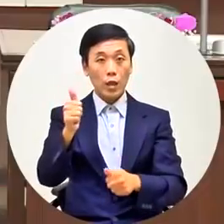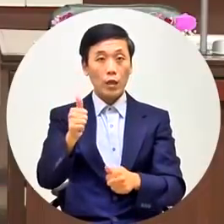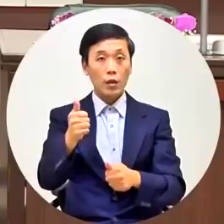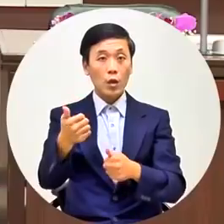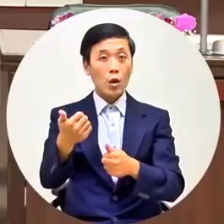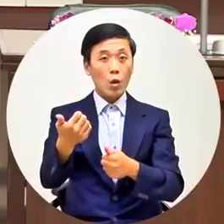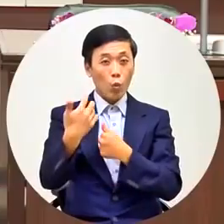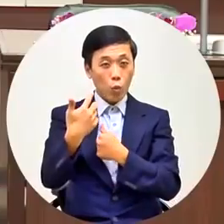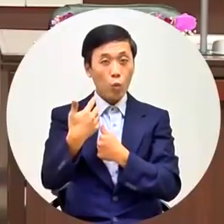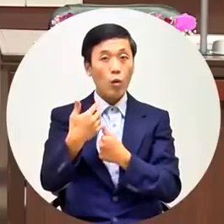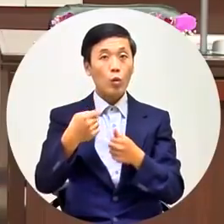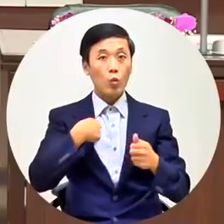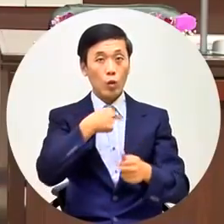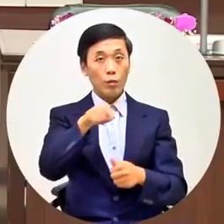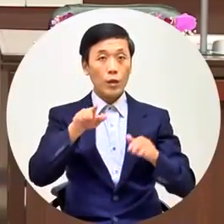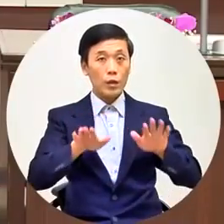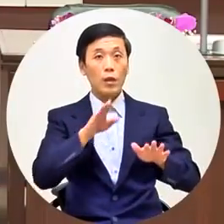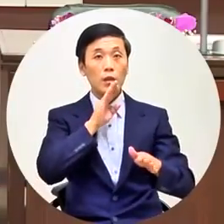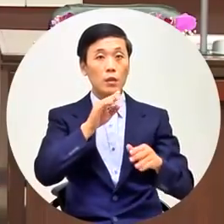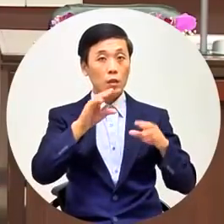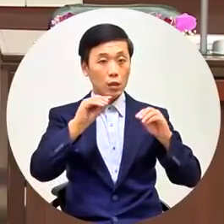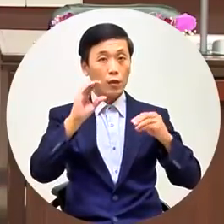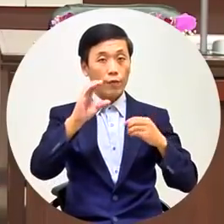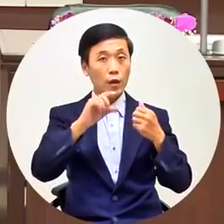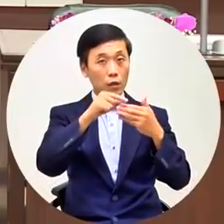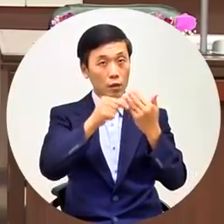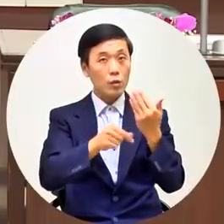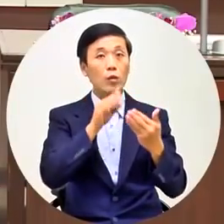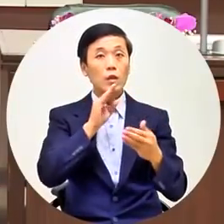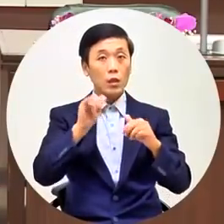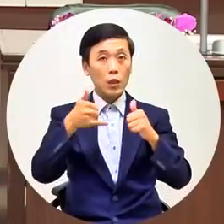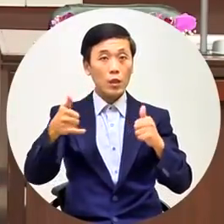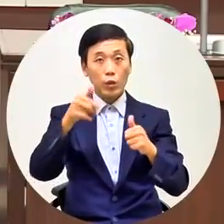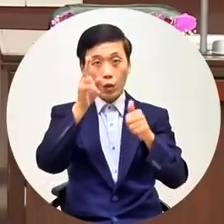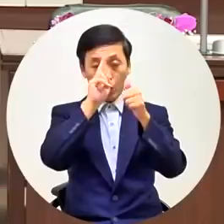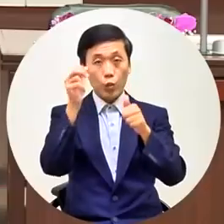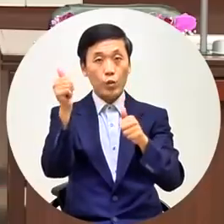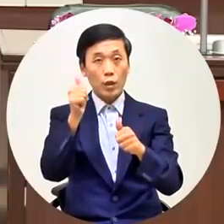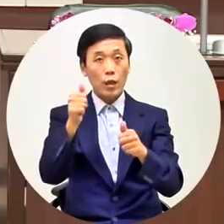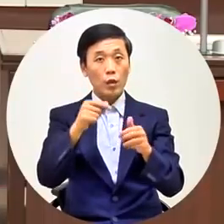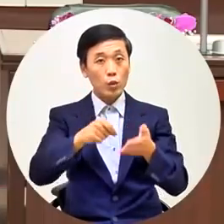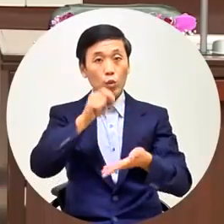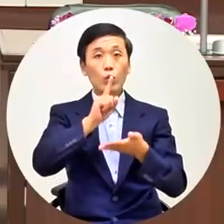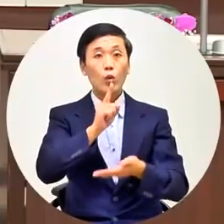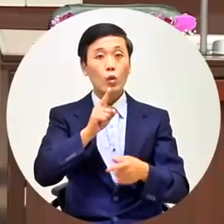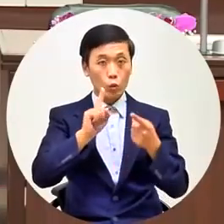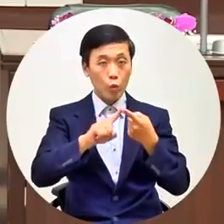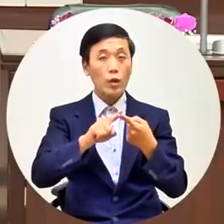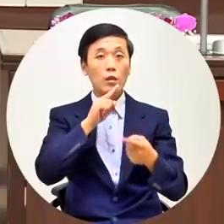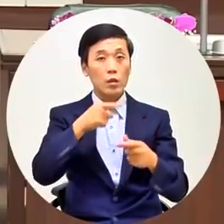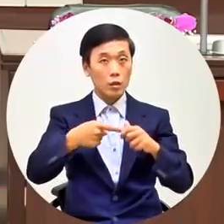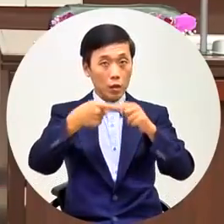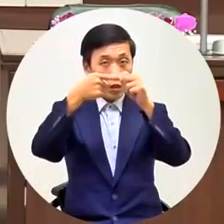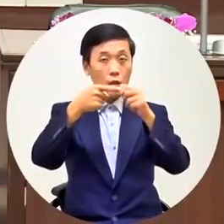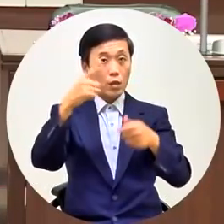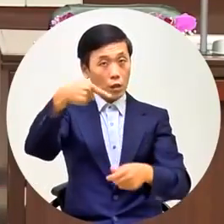地方制度没有错，就是我们徐议员所指示的哈，就是第一次。那么第一次记名投票的话，我们在选票上面